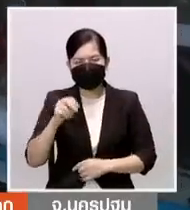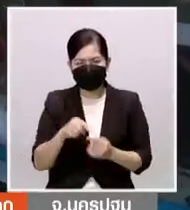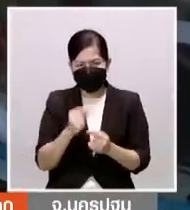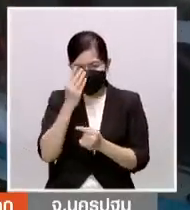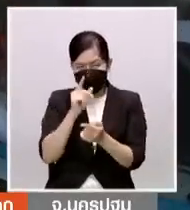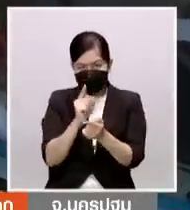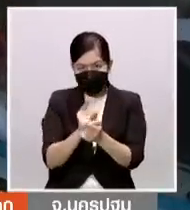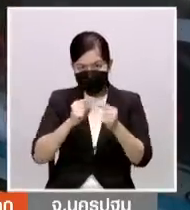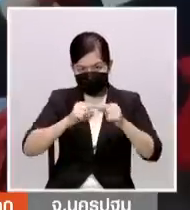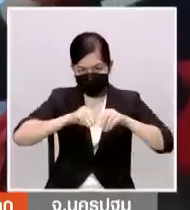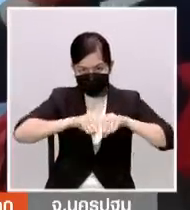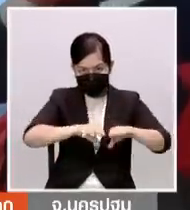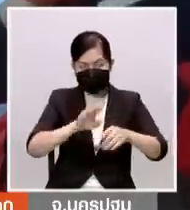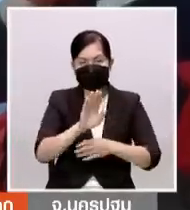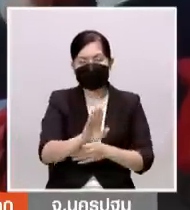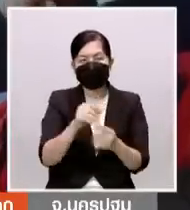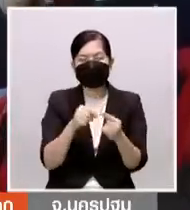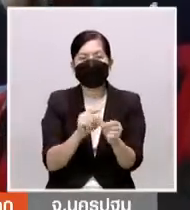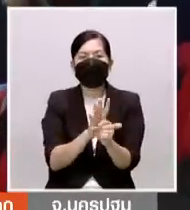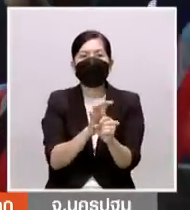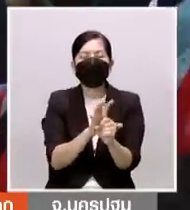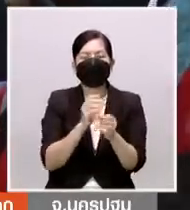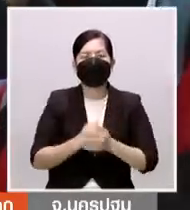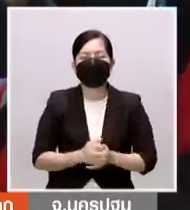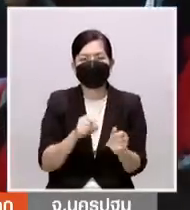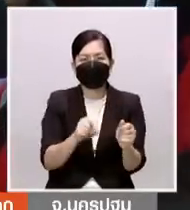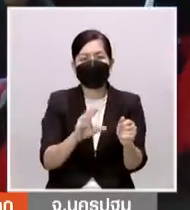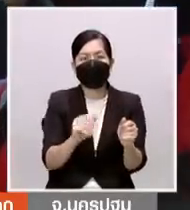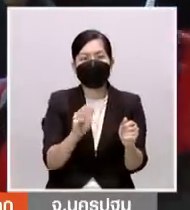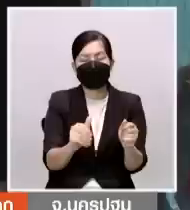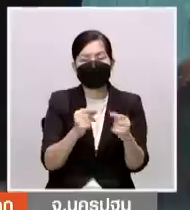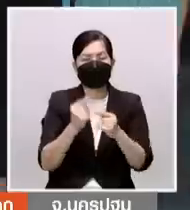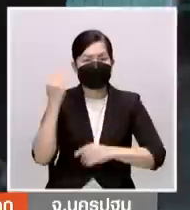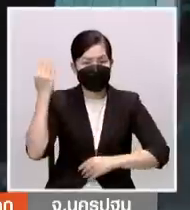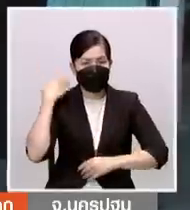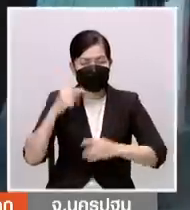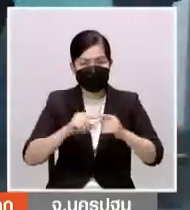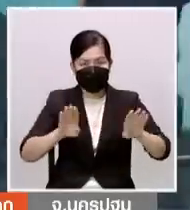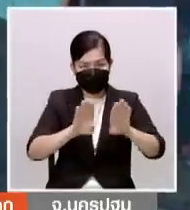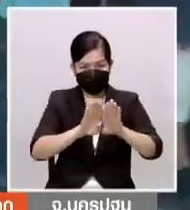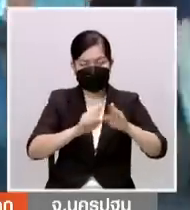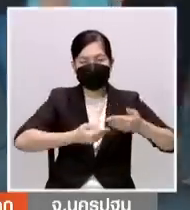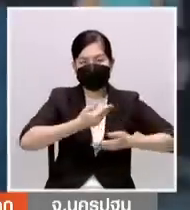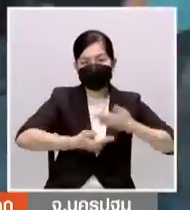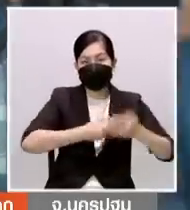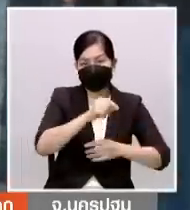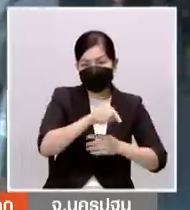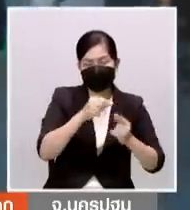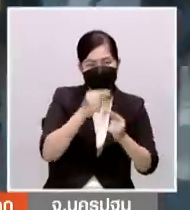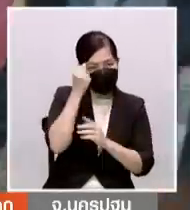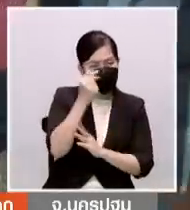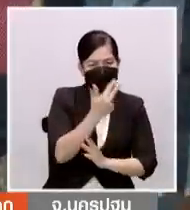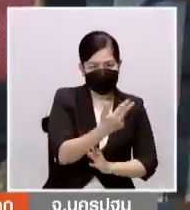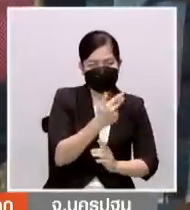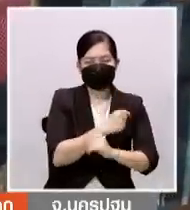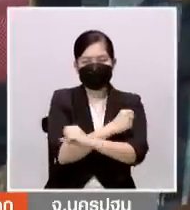ระบาดโควิด-19 เป็นกลุ่มก้อนก่อนหน้านี้เนี่ยได้ไปที่อำเภอเมืองนครปฐมออกคำสั่งปิดตลาดบนเป็นการชั่วคราว3วันเพื่อควบคุ